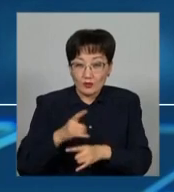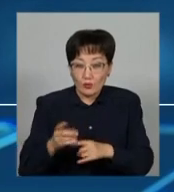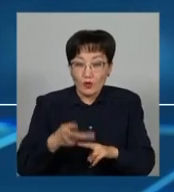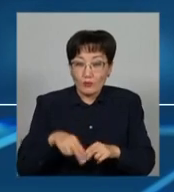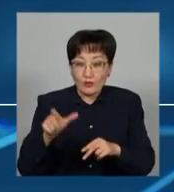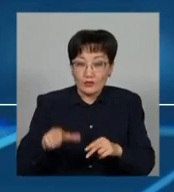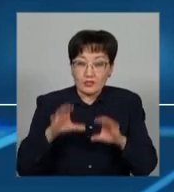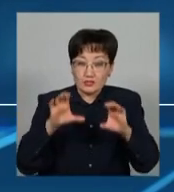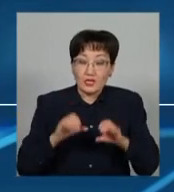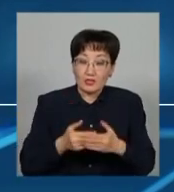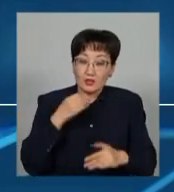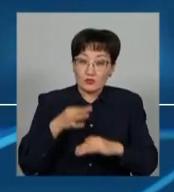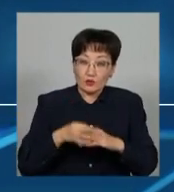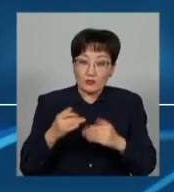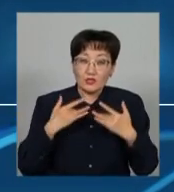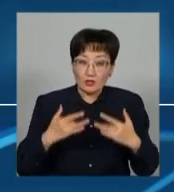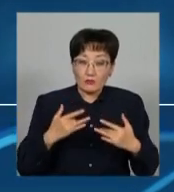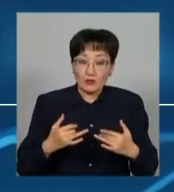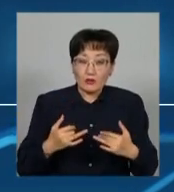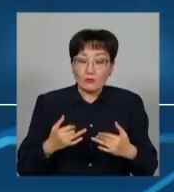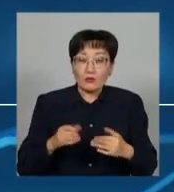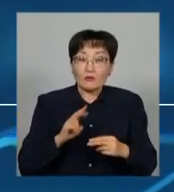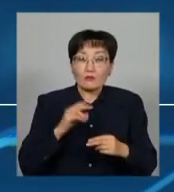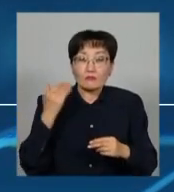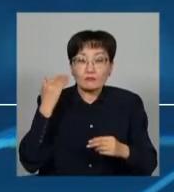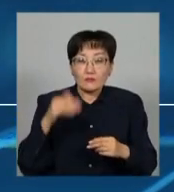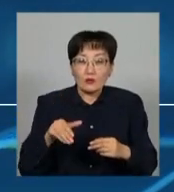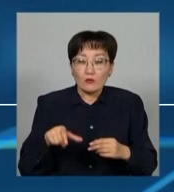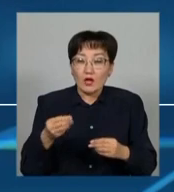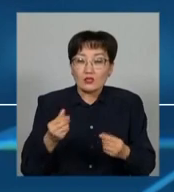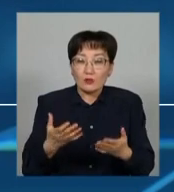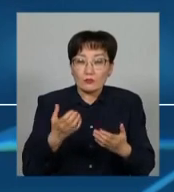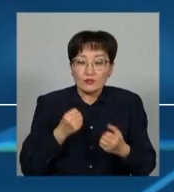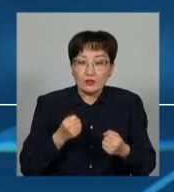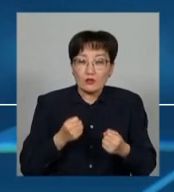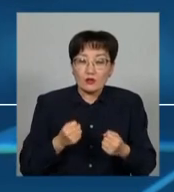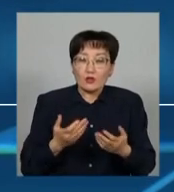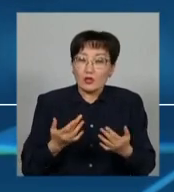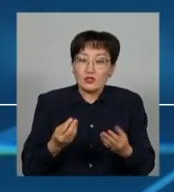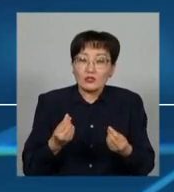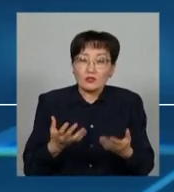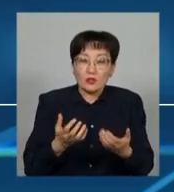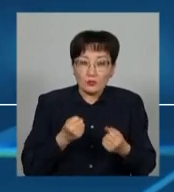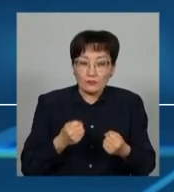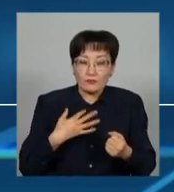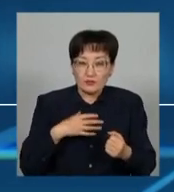азаматтардың заң алдында жауап беруін талап етемін. Неге мен біреудің ақшасын барып сұрауым керек? Неге біреудің қанша ақшасын мен алуым керек?